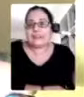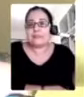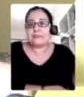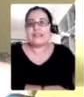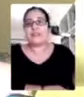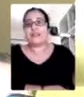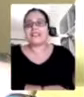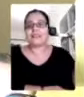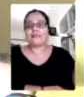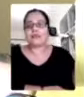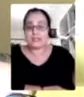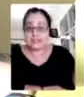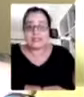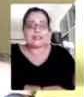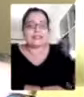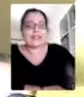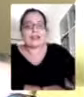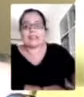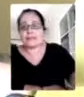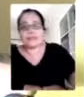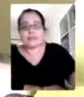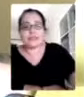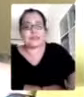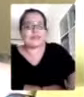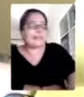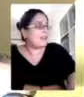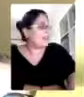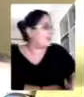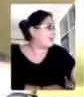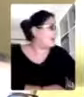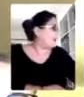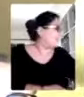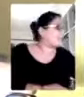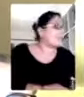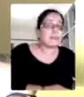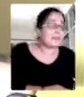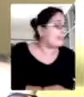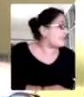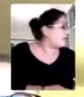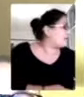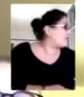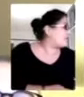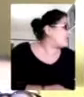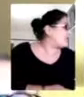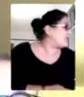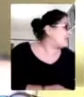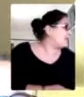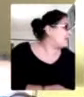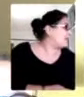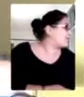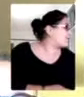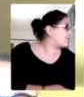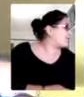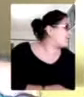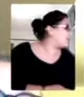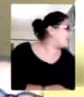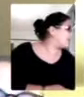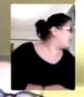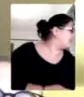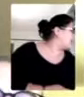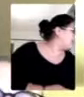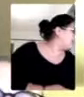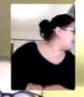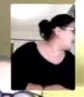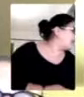kek kaplatıp devam ederdim. Üstelik de yani ayıptır söylemesi... nasıl yapıldığını söylemeyeceğim. Çünkü o